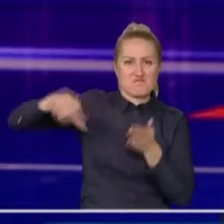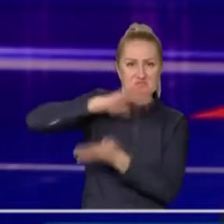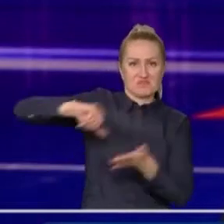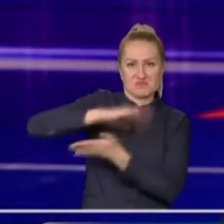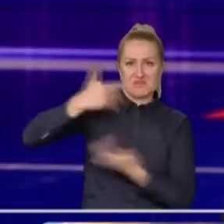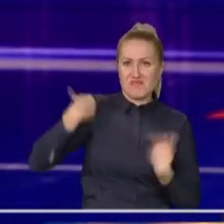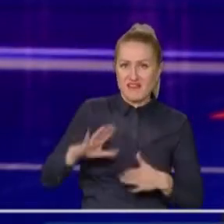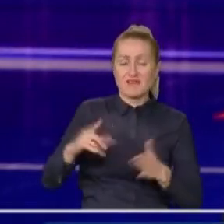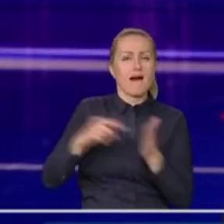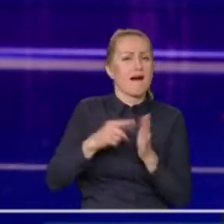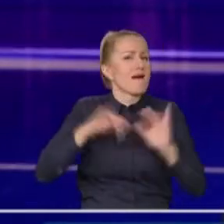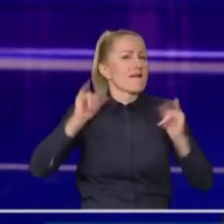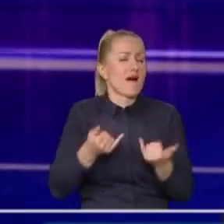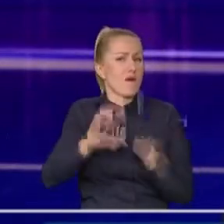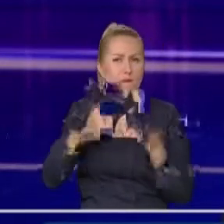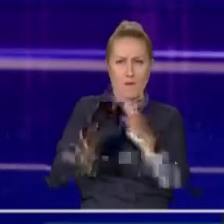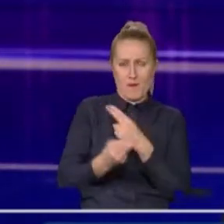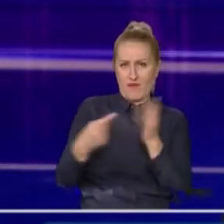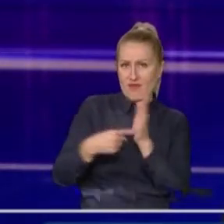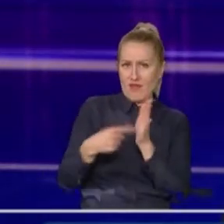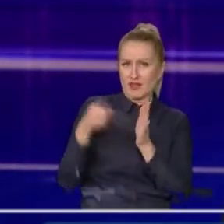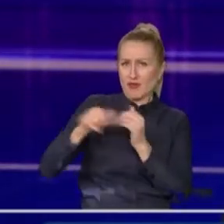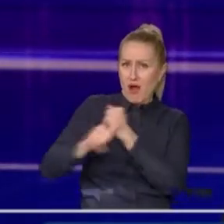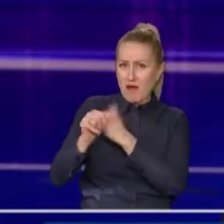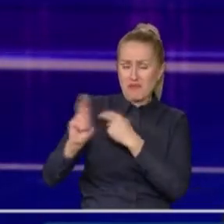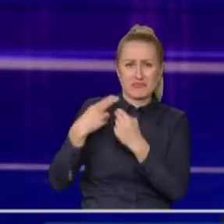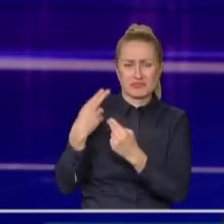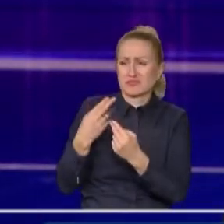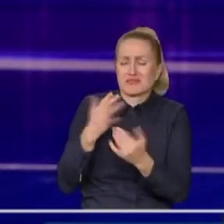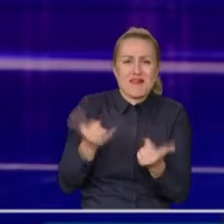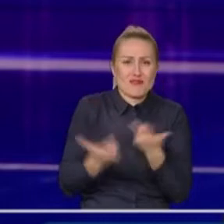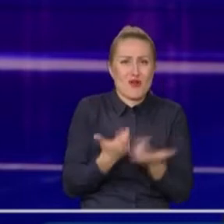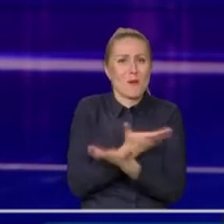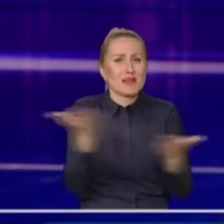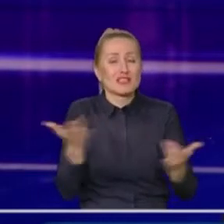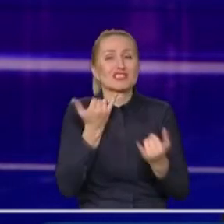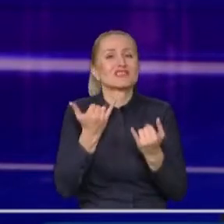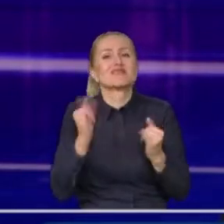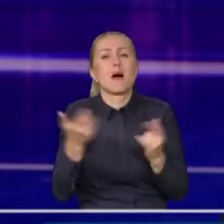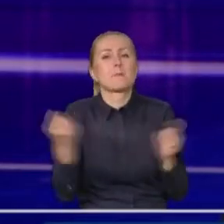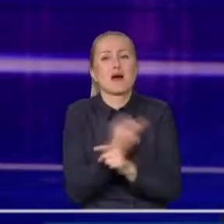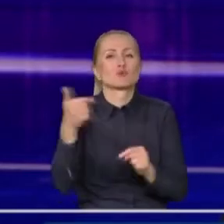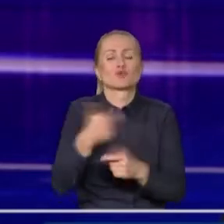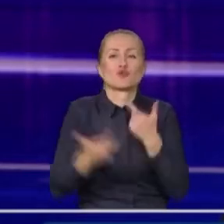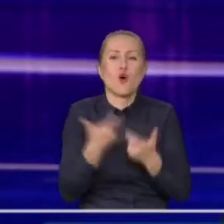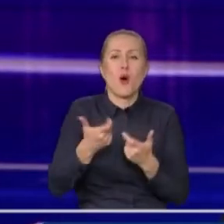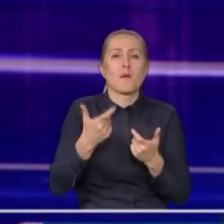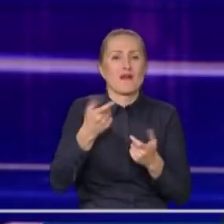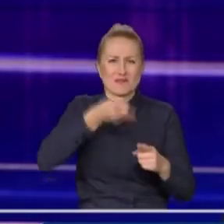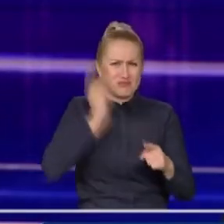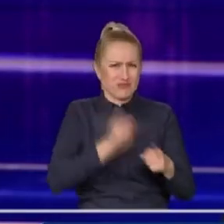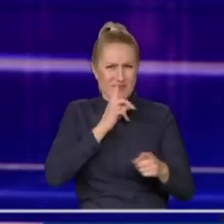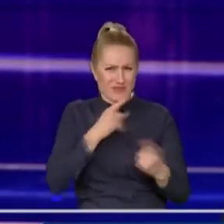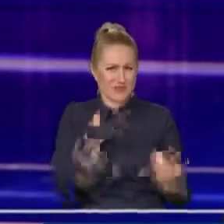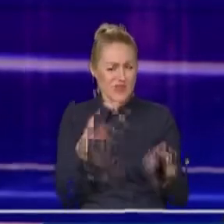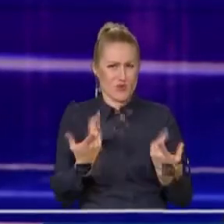Jak odpowiedzieć na takie argumenty? Jak państwo musi się zachowywać w tak ekstremalnych i